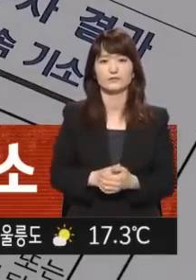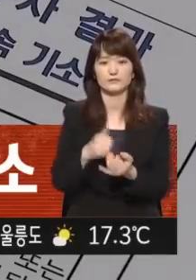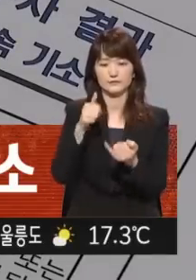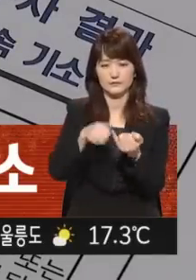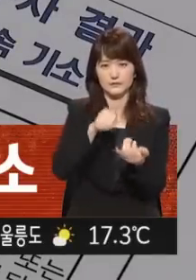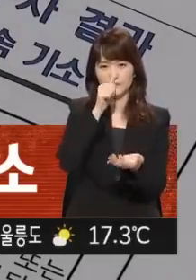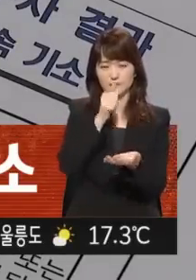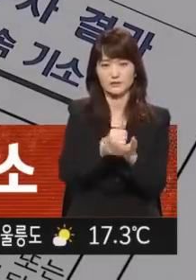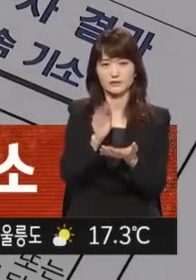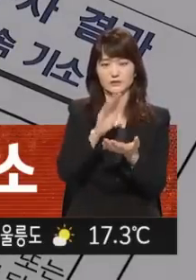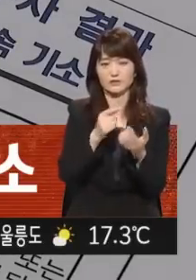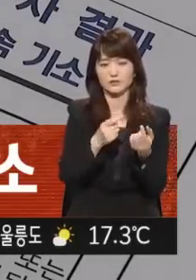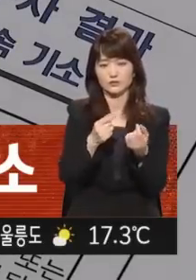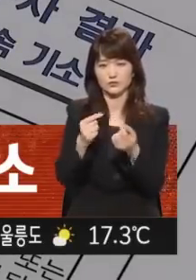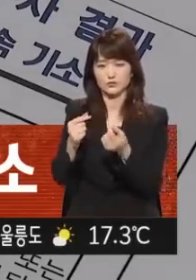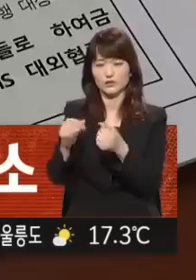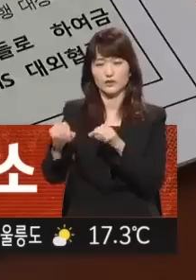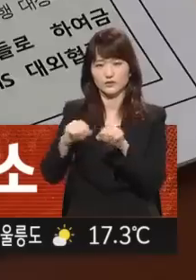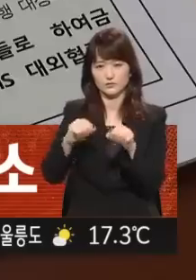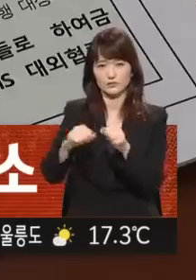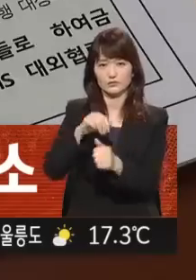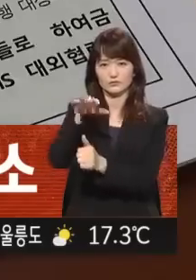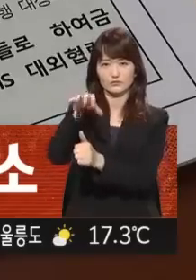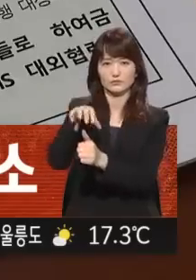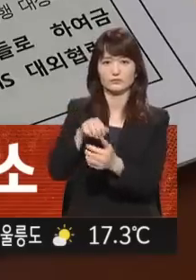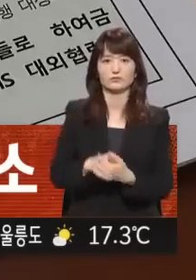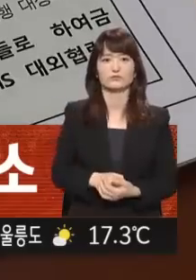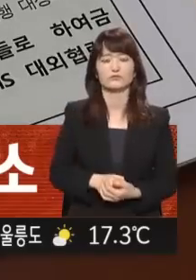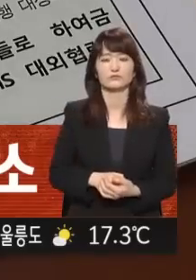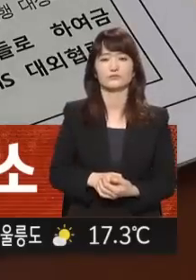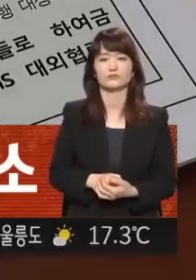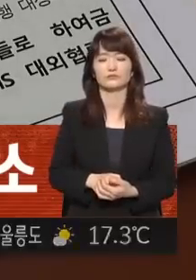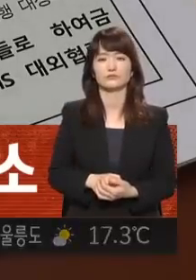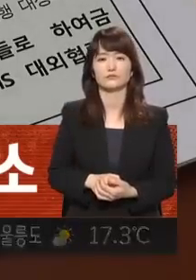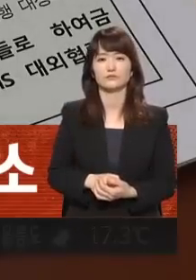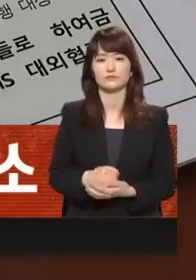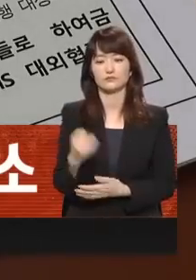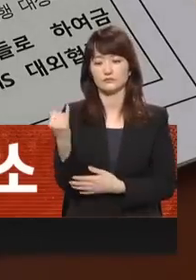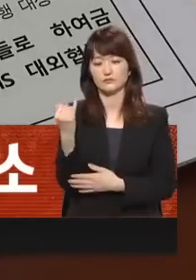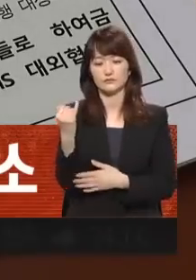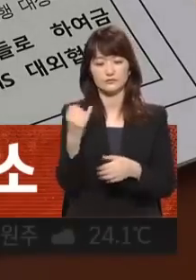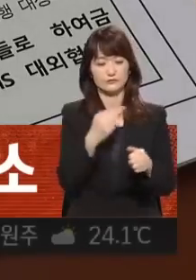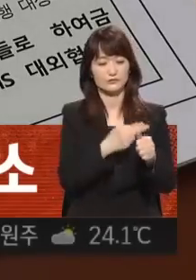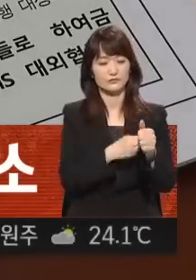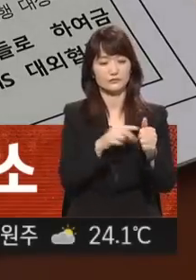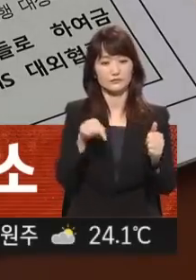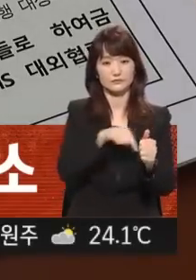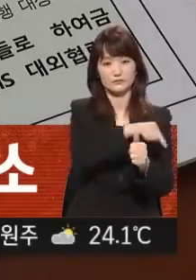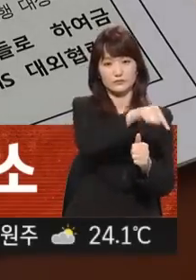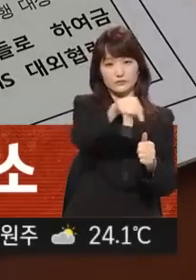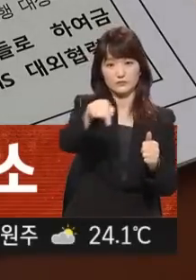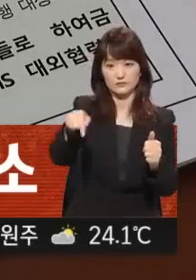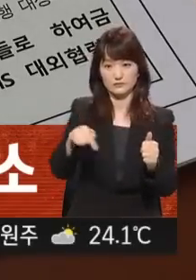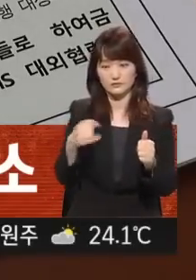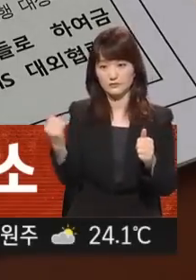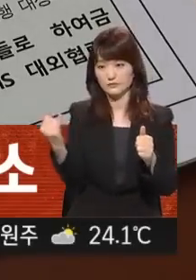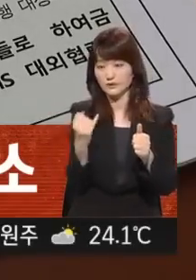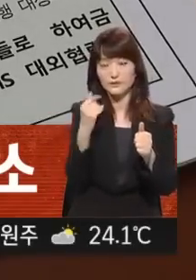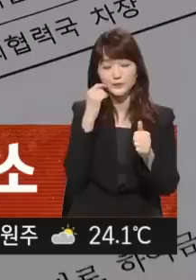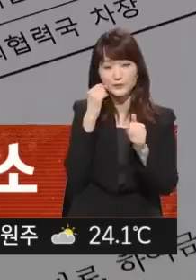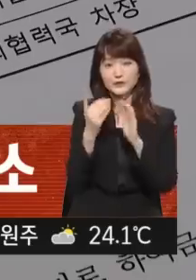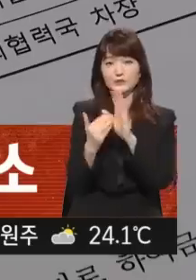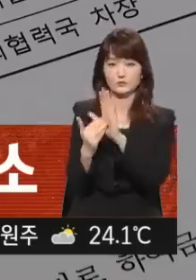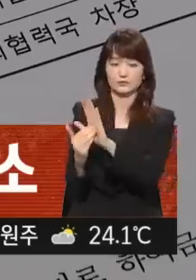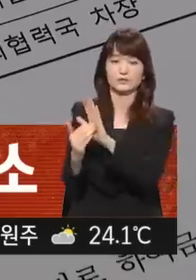혐의를 적용해서 구속기소를 했습니다 하지만 정씨는 여자들이 선생님 반경 3미터 안에 못 오도록 막았다면서 혐의를 부인하고 있는 상태입니다